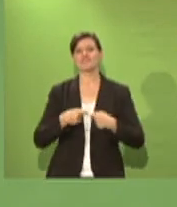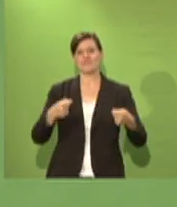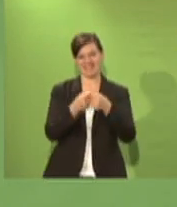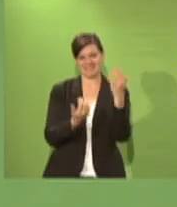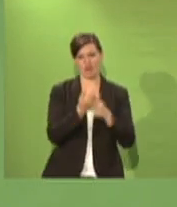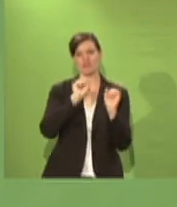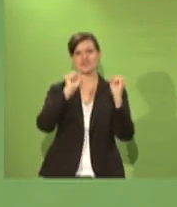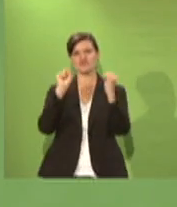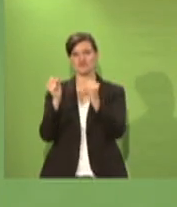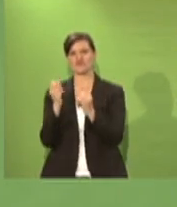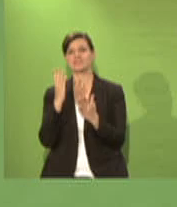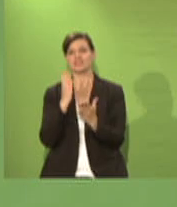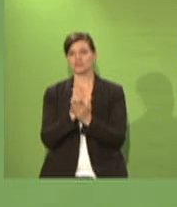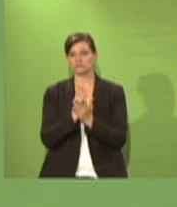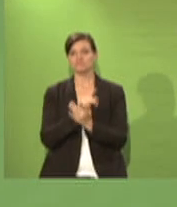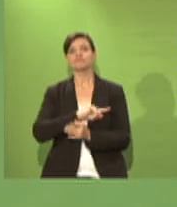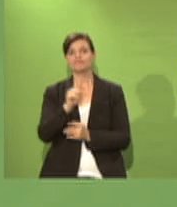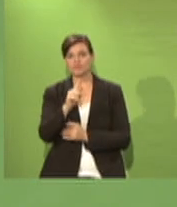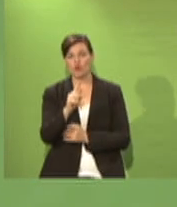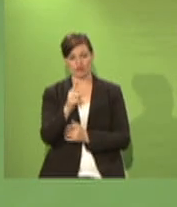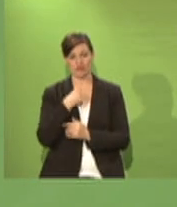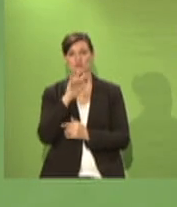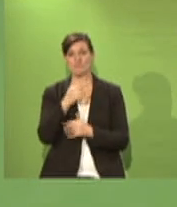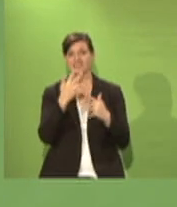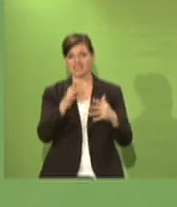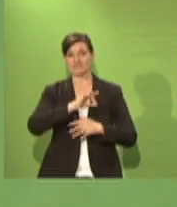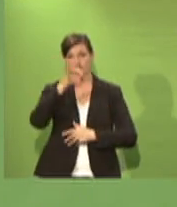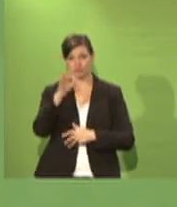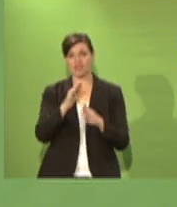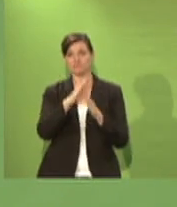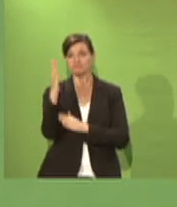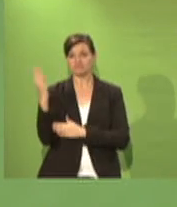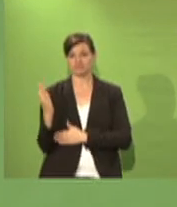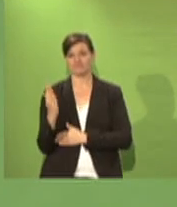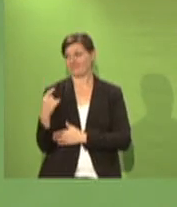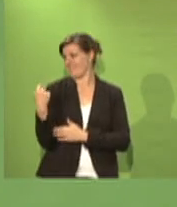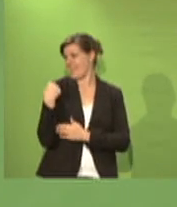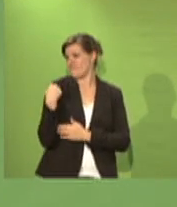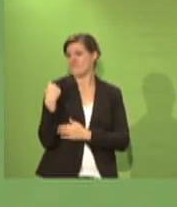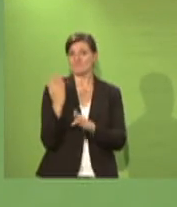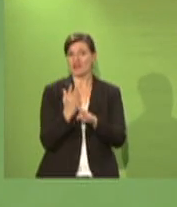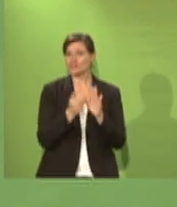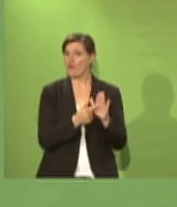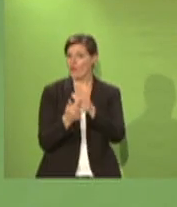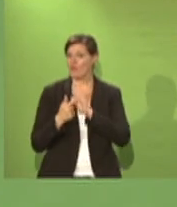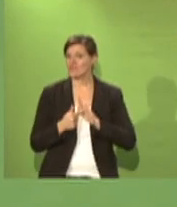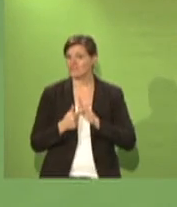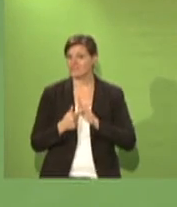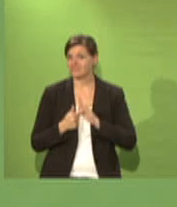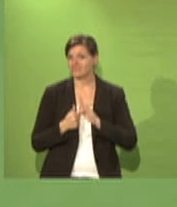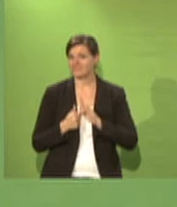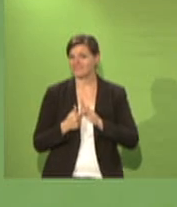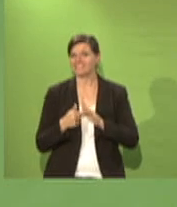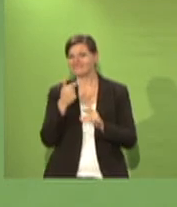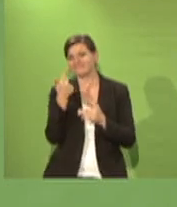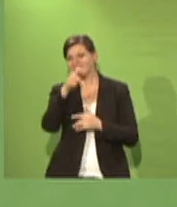dem Stand zweistellige Ergebnisse eingefahren. Wir haben sie heute Vormittag kennengelernt.